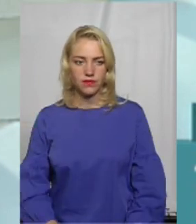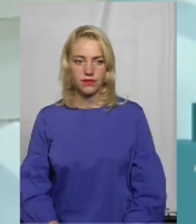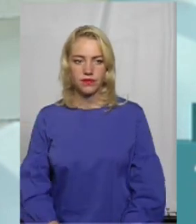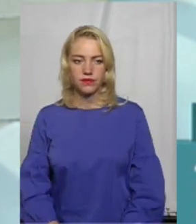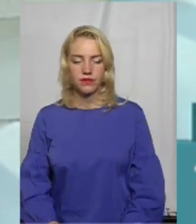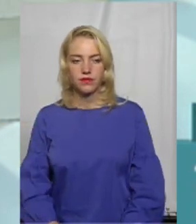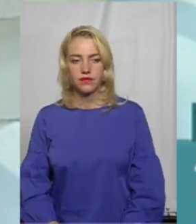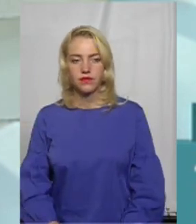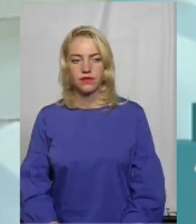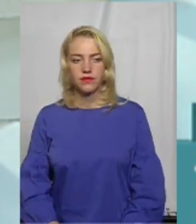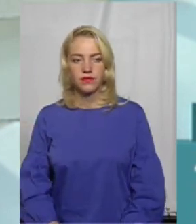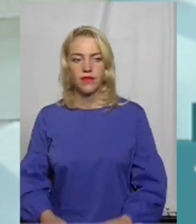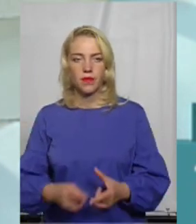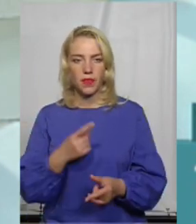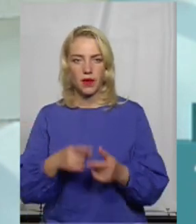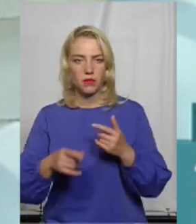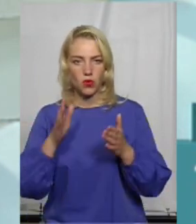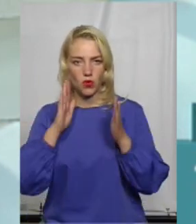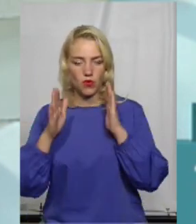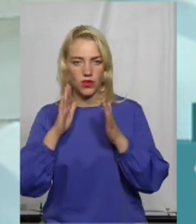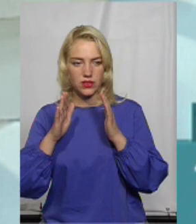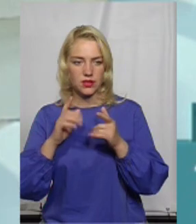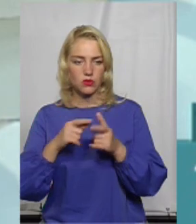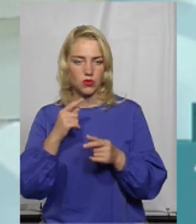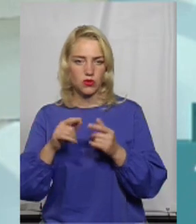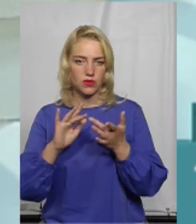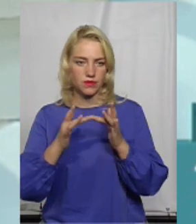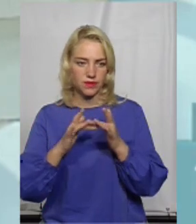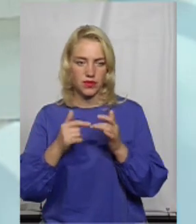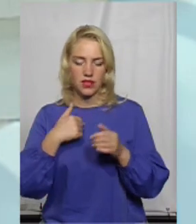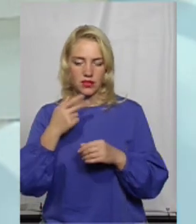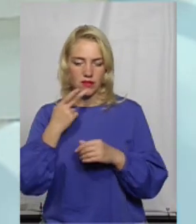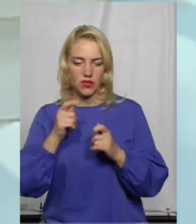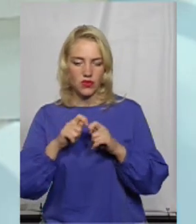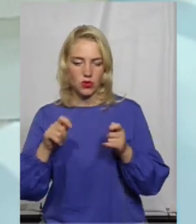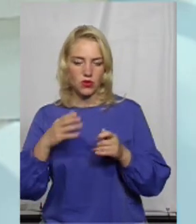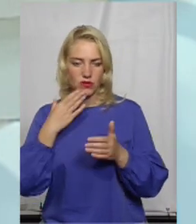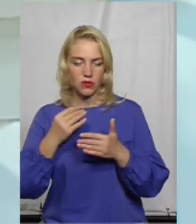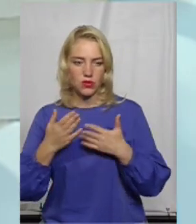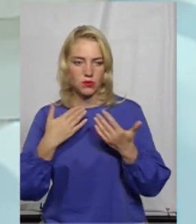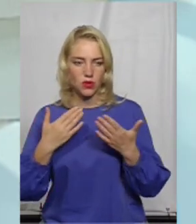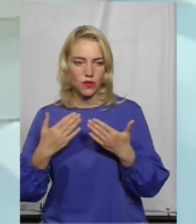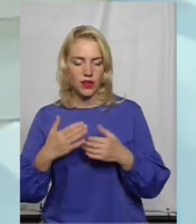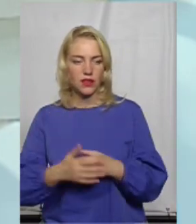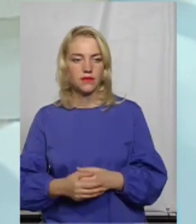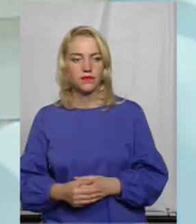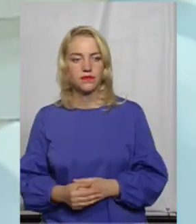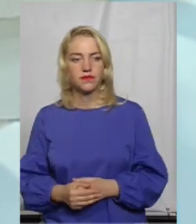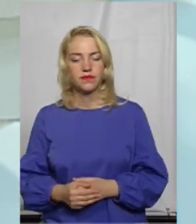067-647-3437, або це на сторінках в соціальних мережах. Я завжди відкрита у своєму спілкуванні.